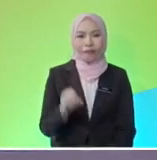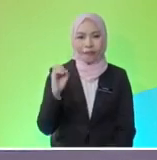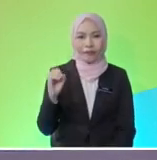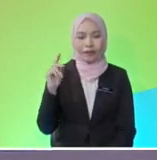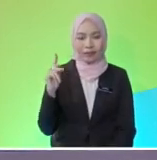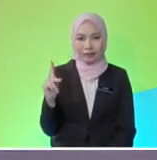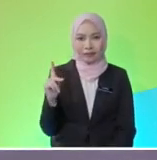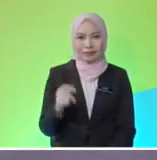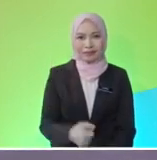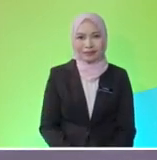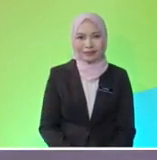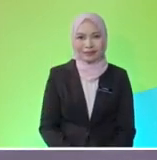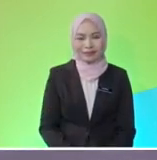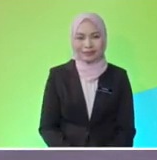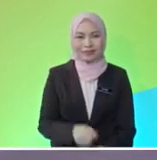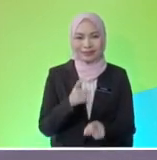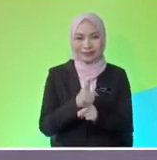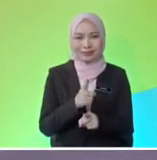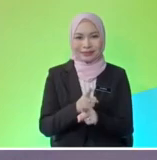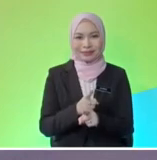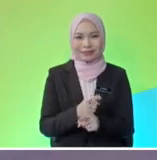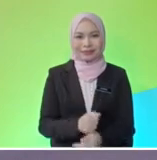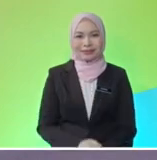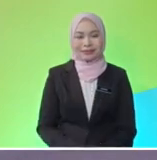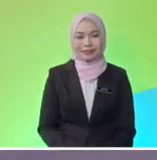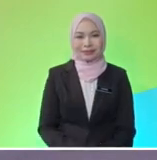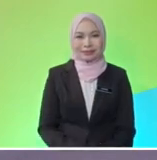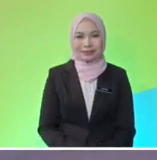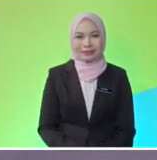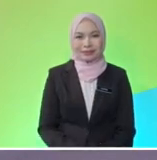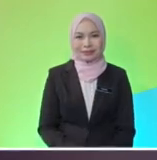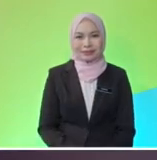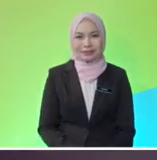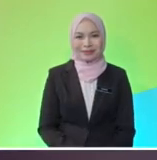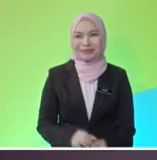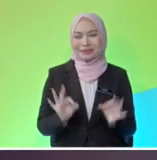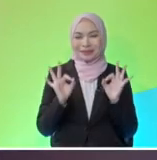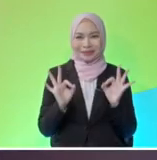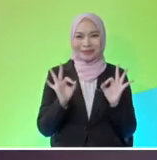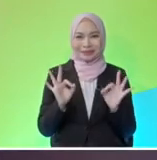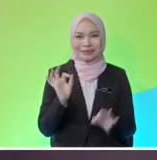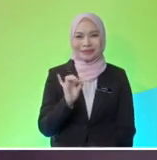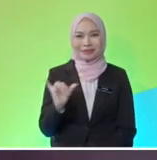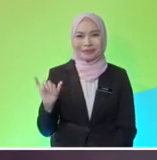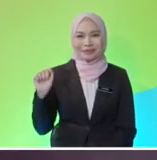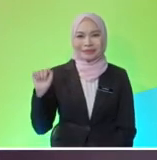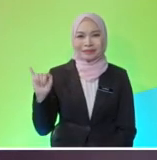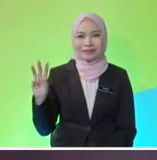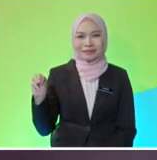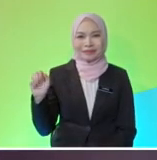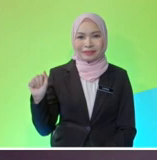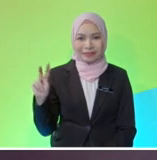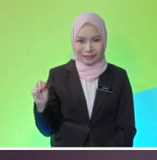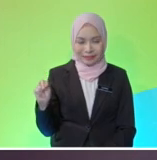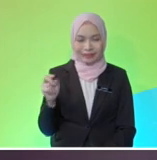Okey, kita jumpa. Enam. Betul, tepat sekali Aiman. Ini aiskrim yang keenam, cikgu. Hebat ni, betul. Alhamdulillah. Aiskrim ni dah boleh makan ni, dah